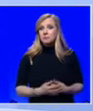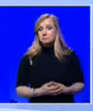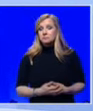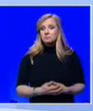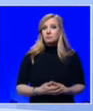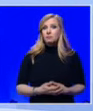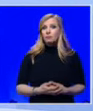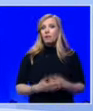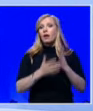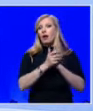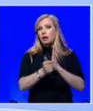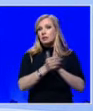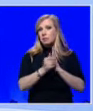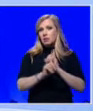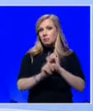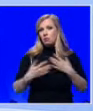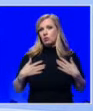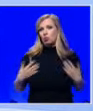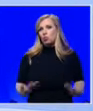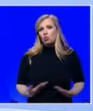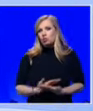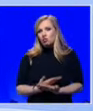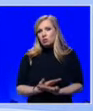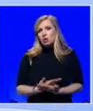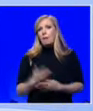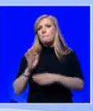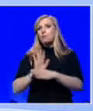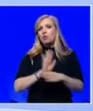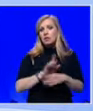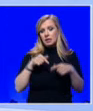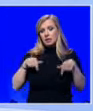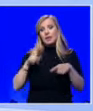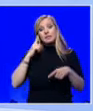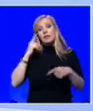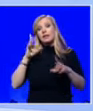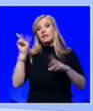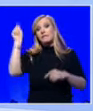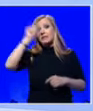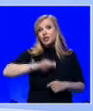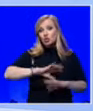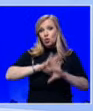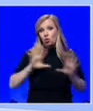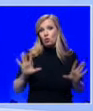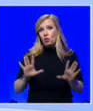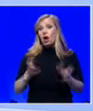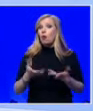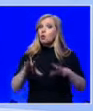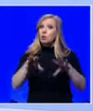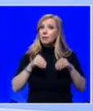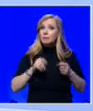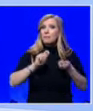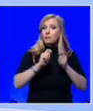как да ви кажа, експертизата не е необходима на политиците, защото те по принцип знаят всичко. И когато